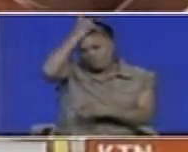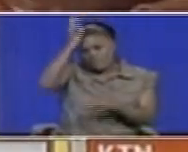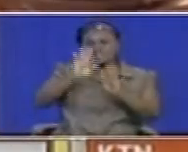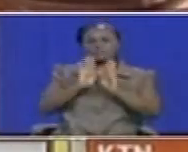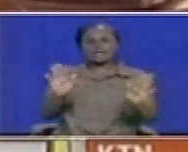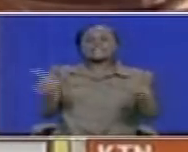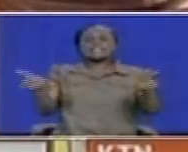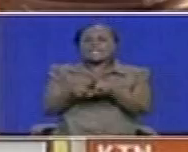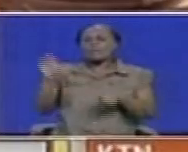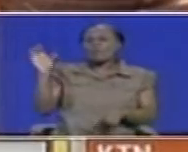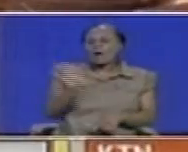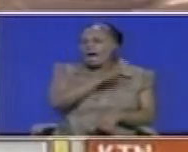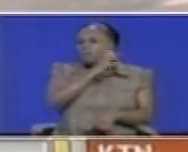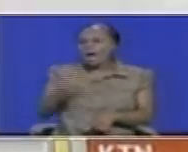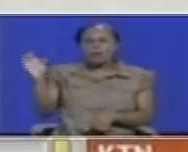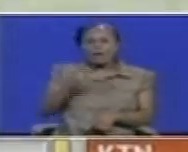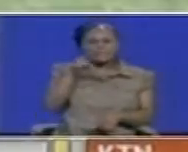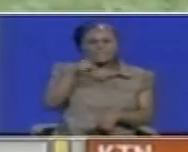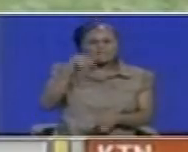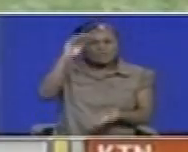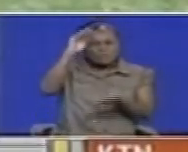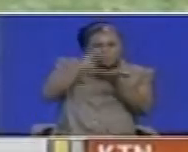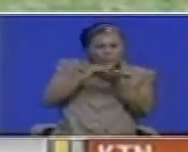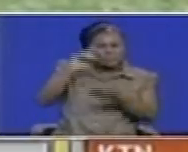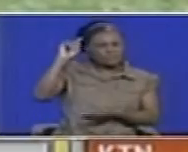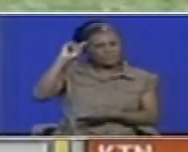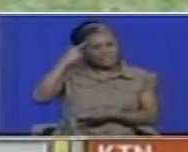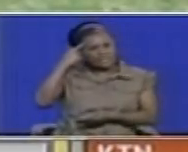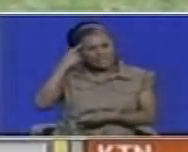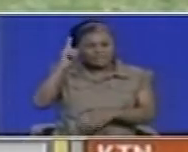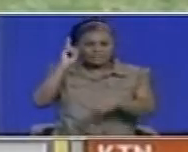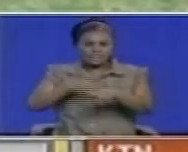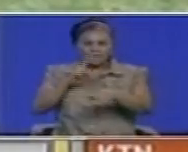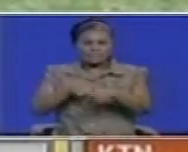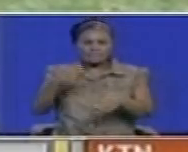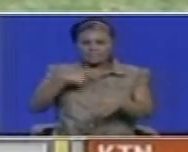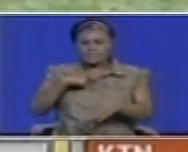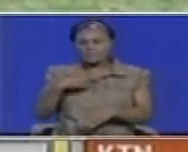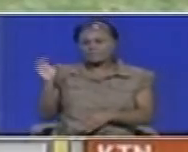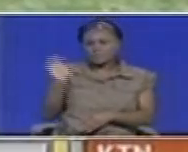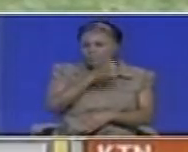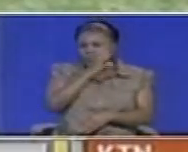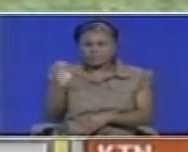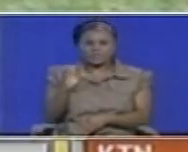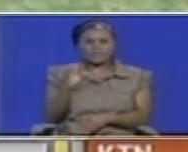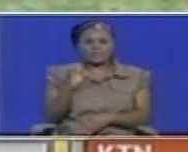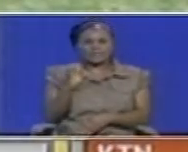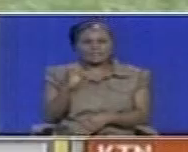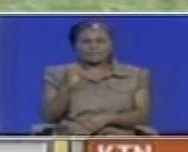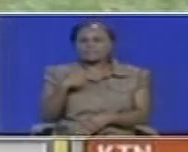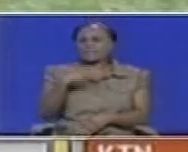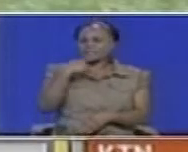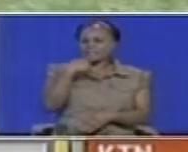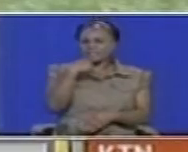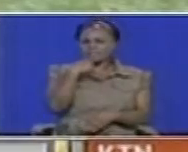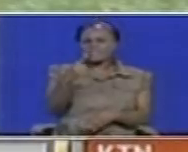kubugia kinywaji angalau apunguze fikra. This day, when I get training facilities and then I